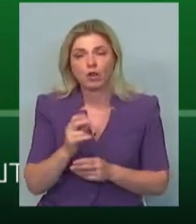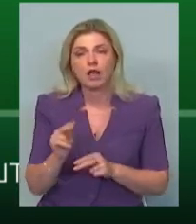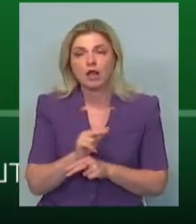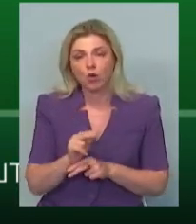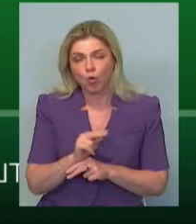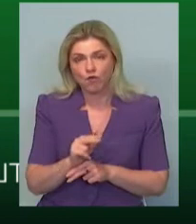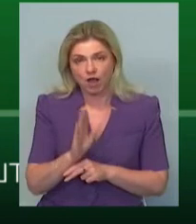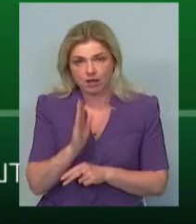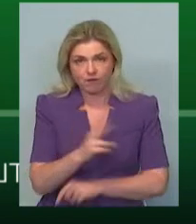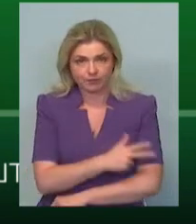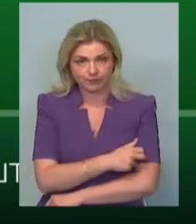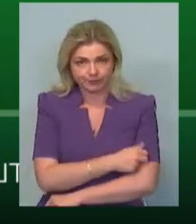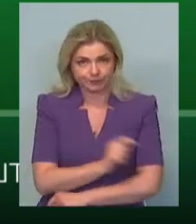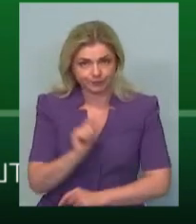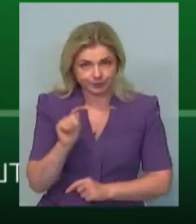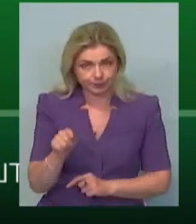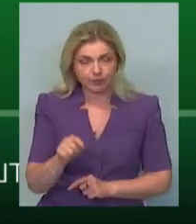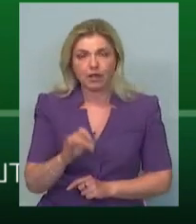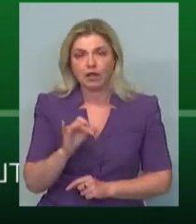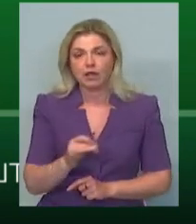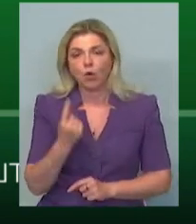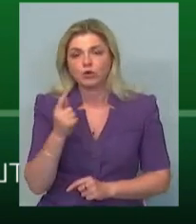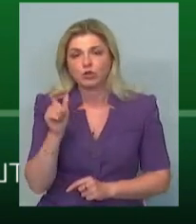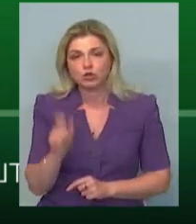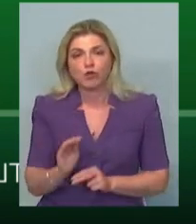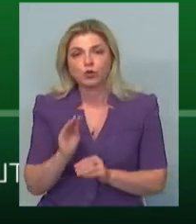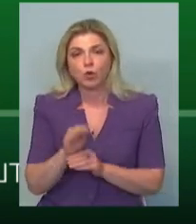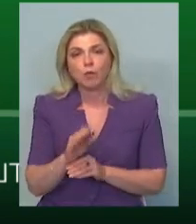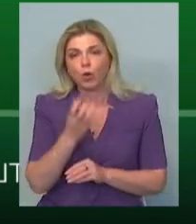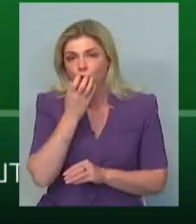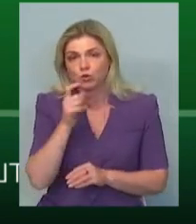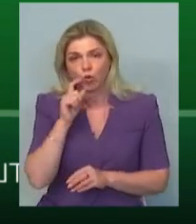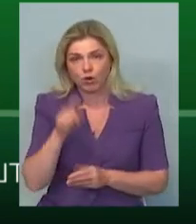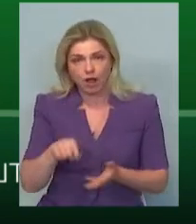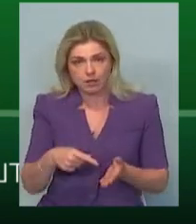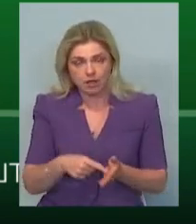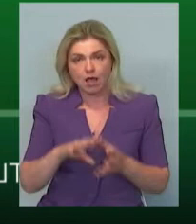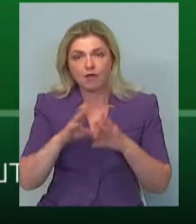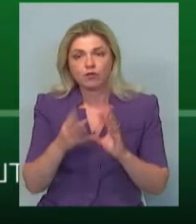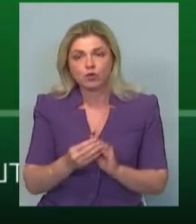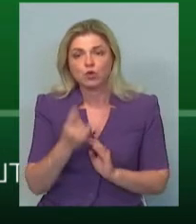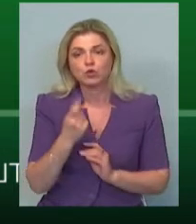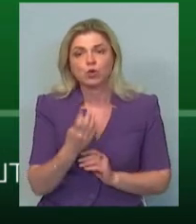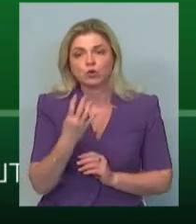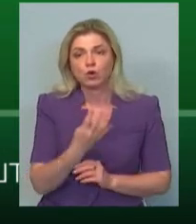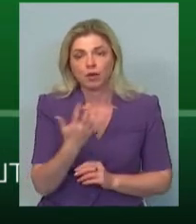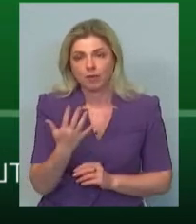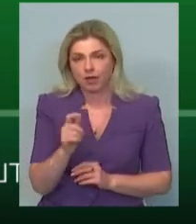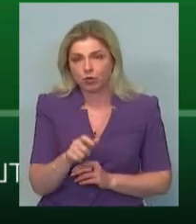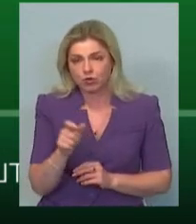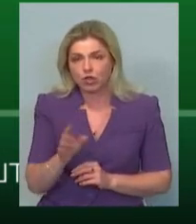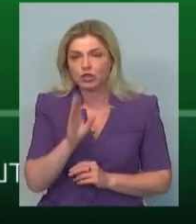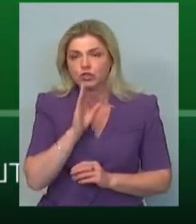закладі охорони здоров'я. Також одна людина додалася в місті Южноукраїнську. Загалом там 145 осіб. Це